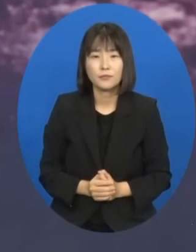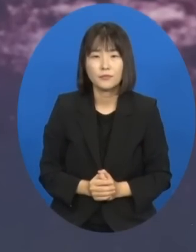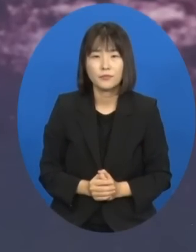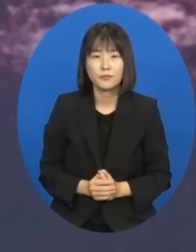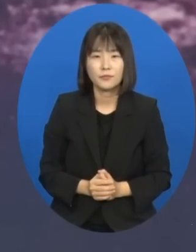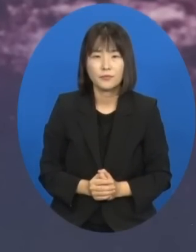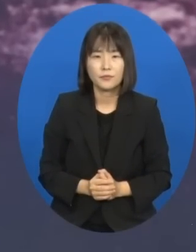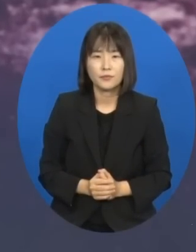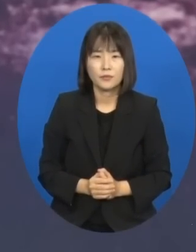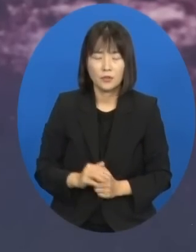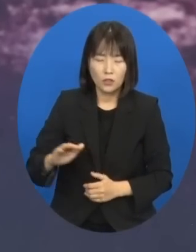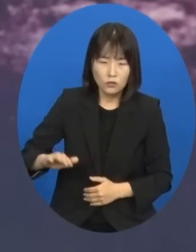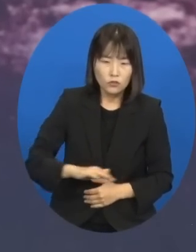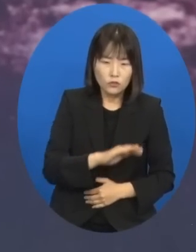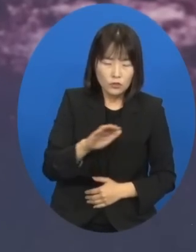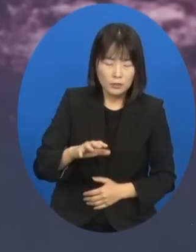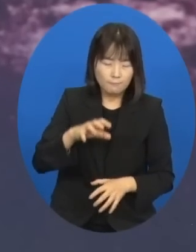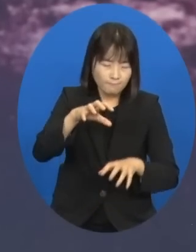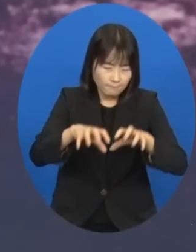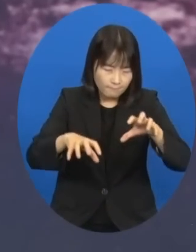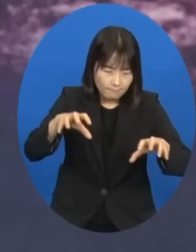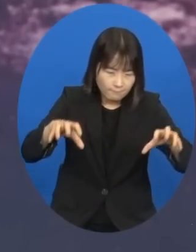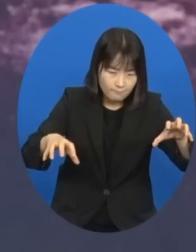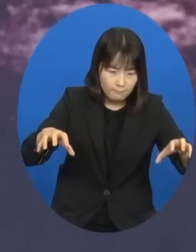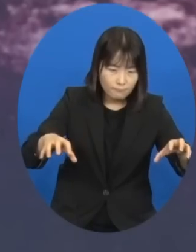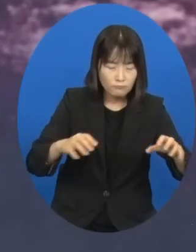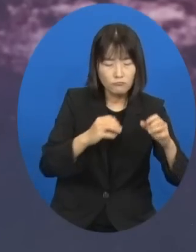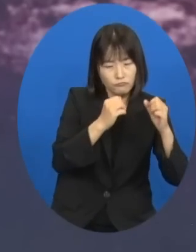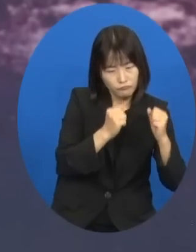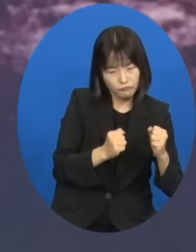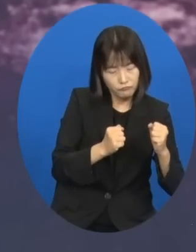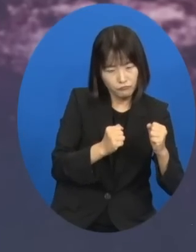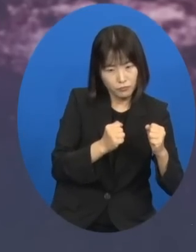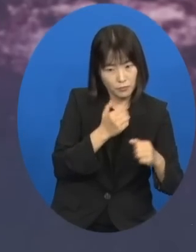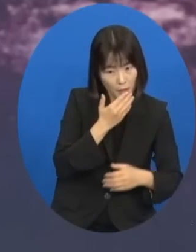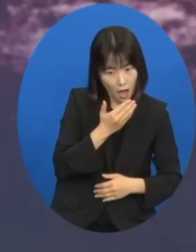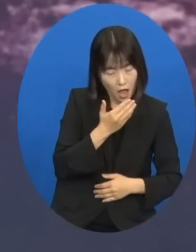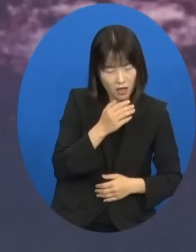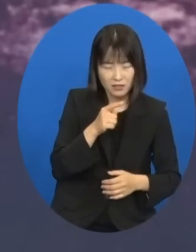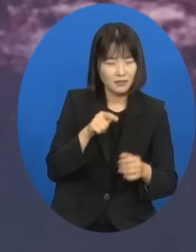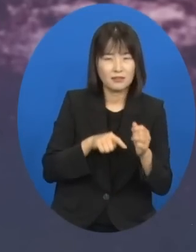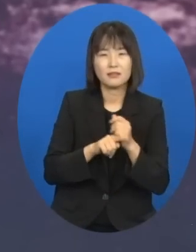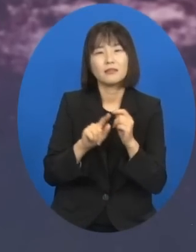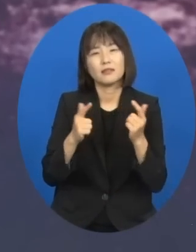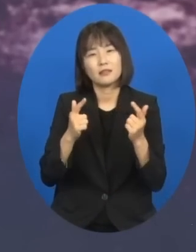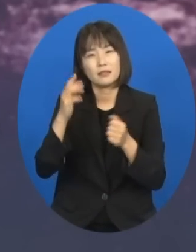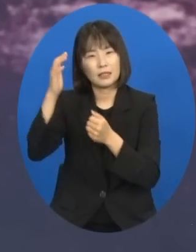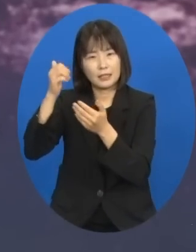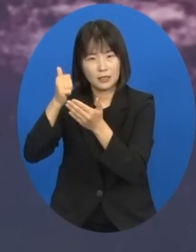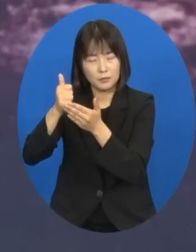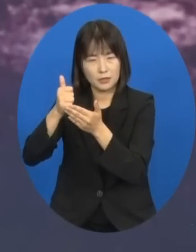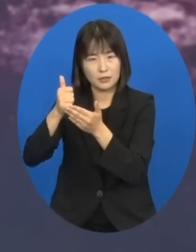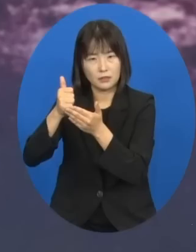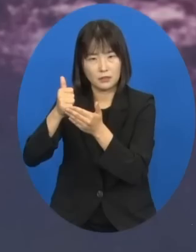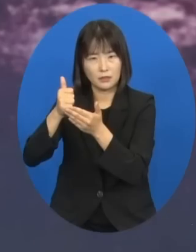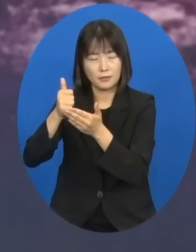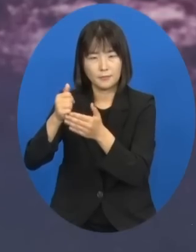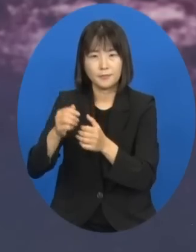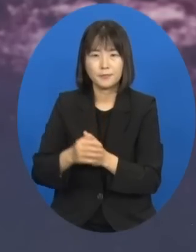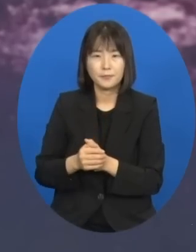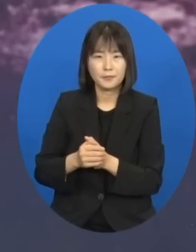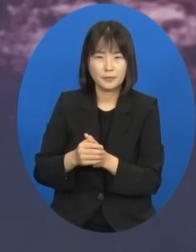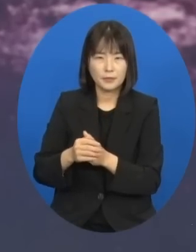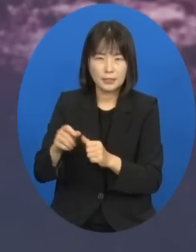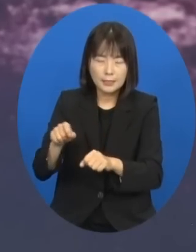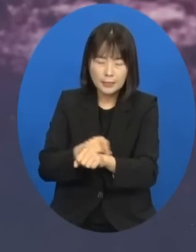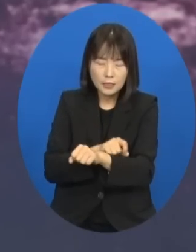우리가 어느 곳에 아무 장소에나 있어도 된다는 뜻은 아닙니다. 하나님은 특정한 때에 우리가 어떤